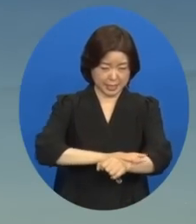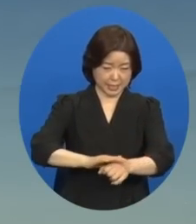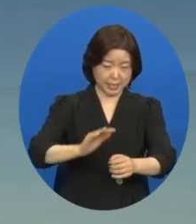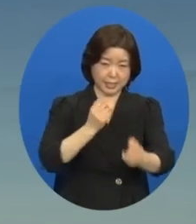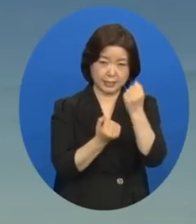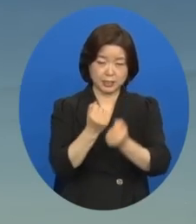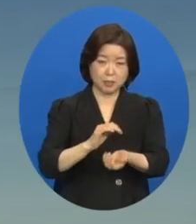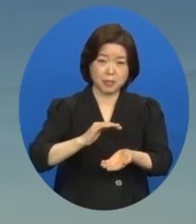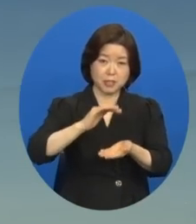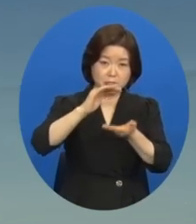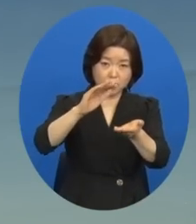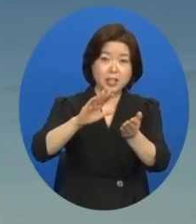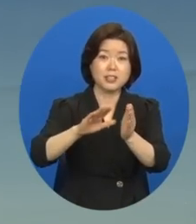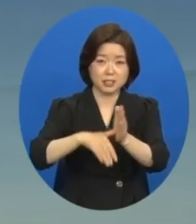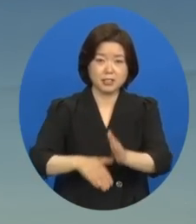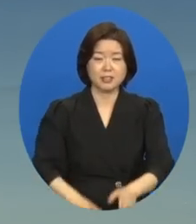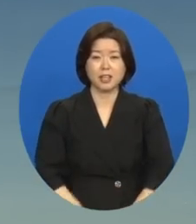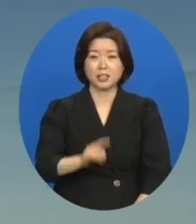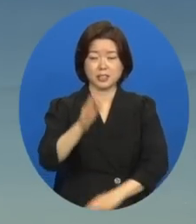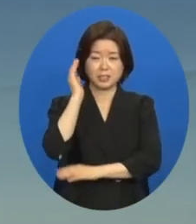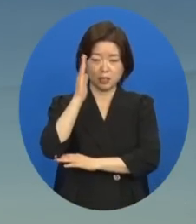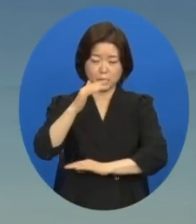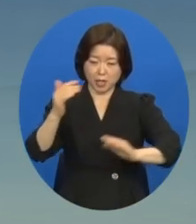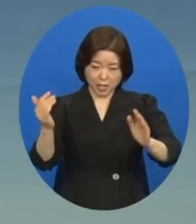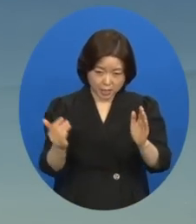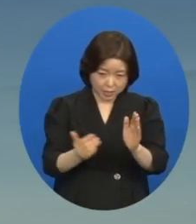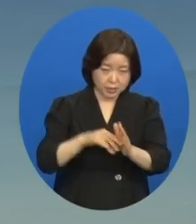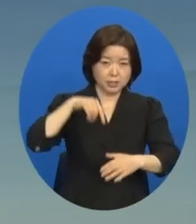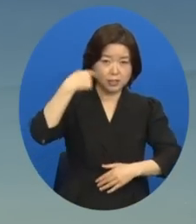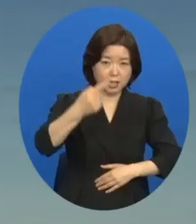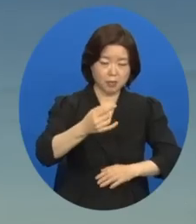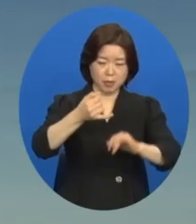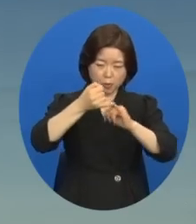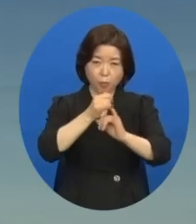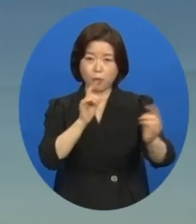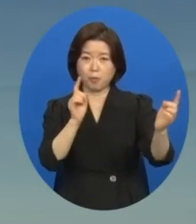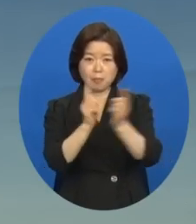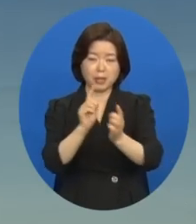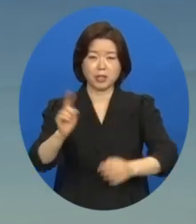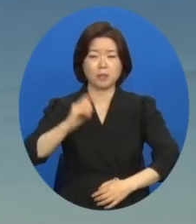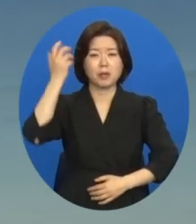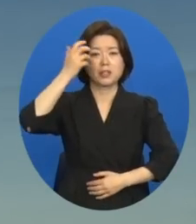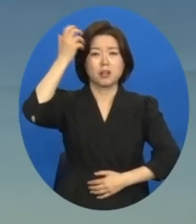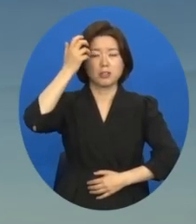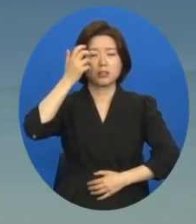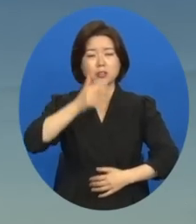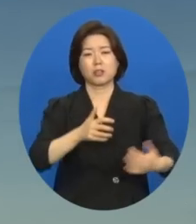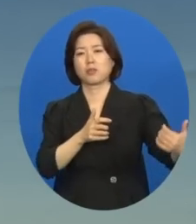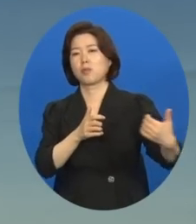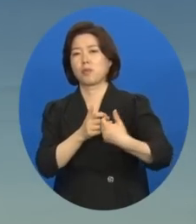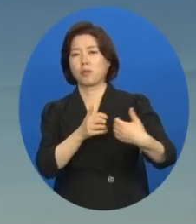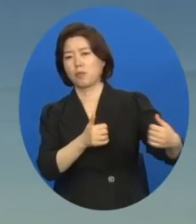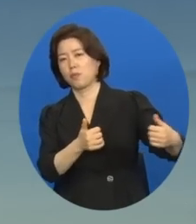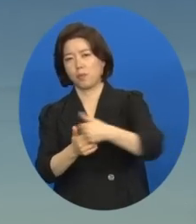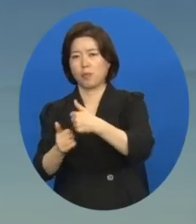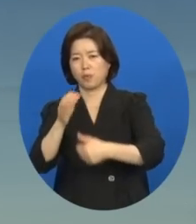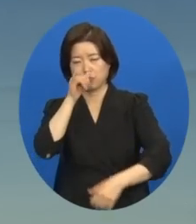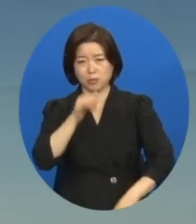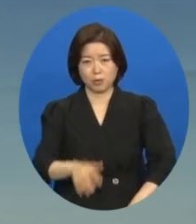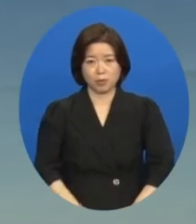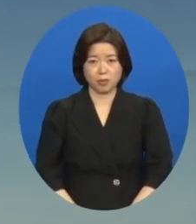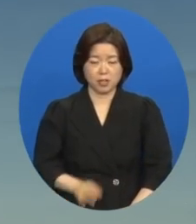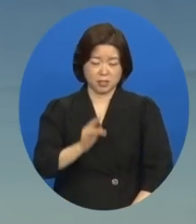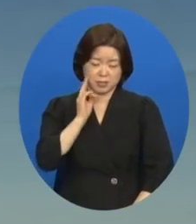이렇게 전할 때마다 그 설교가 끝나면 반드시 만나게 되는 것이 영적인 공격이에요. 아주 치열한